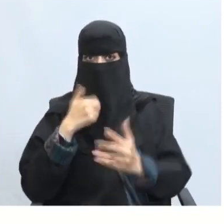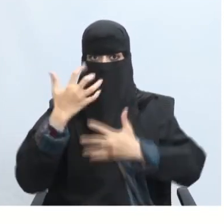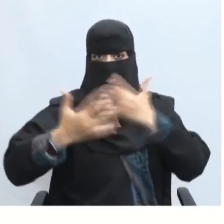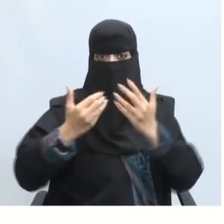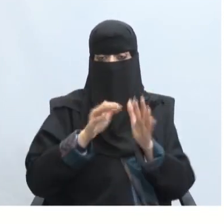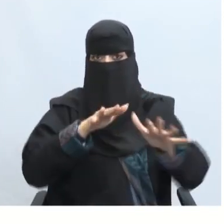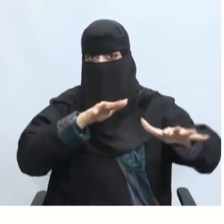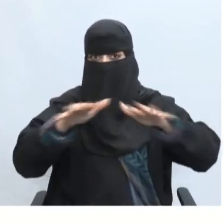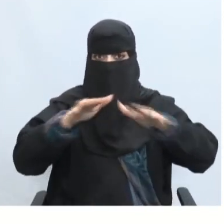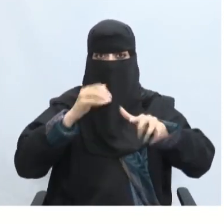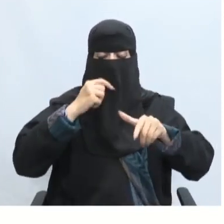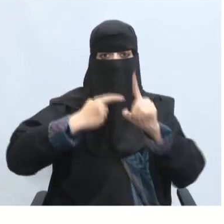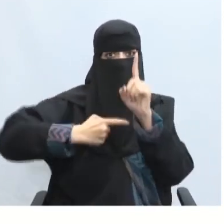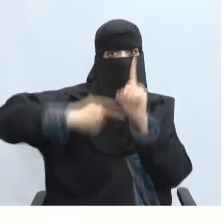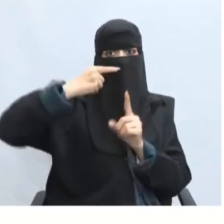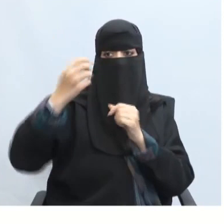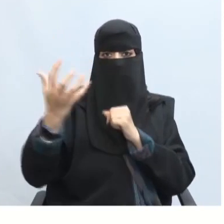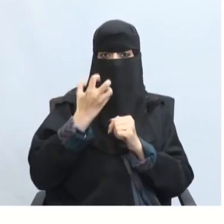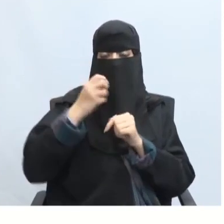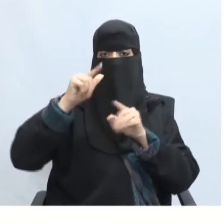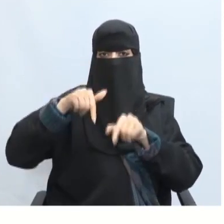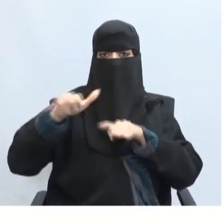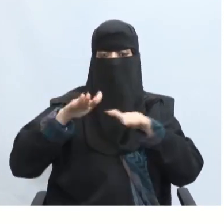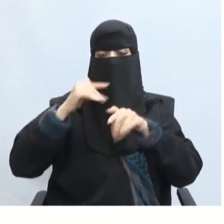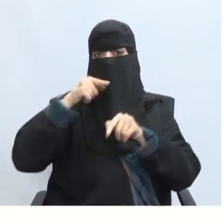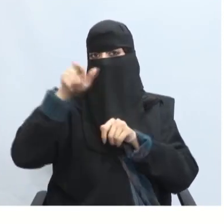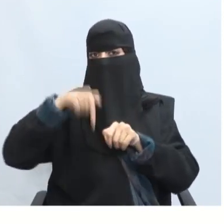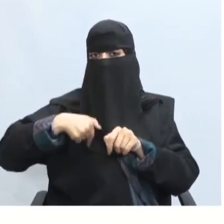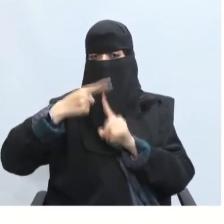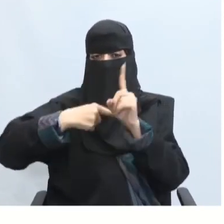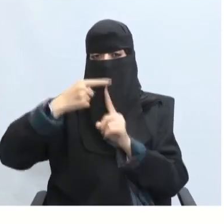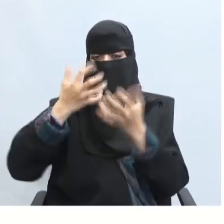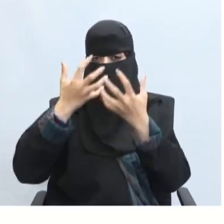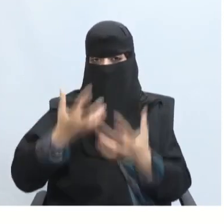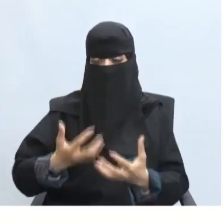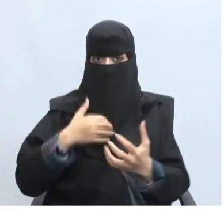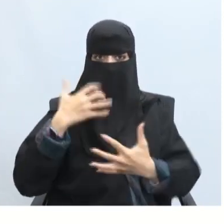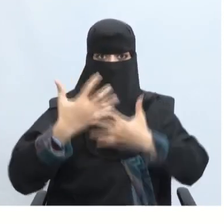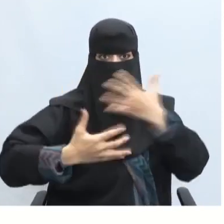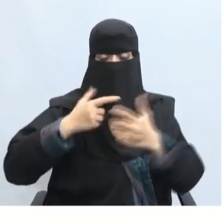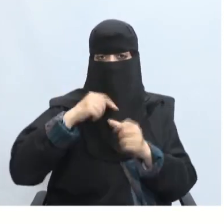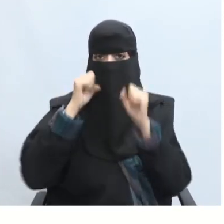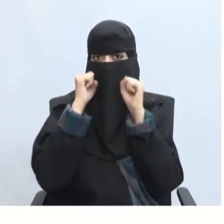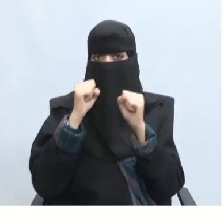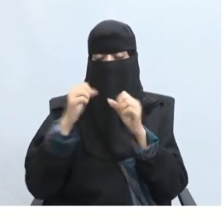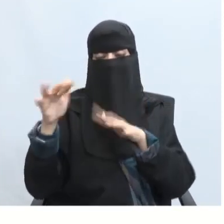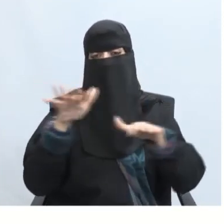الامواج الزلزاليه المنبعثه من الزلازل ويسمى مقدار الطاقه هذه بقوه